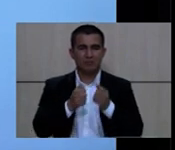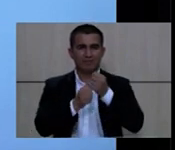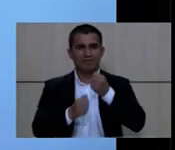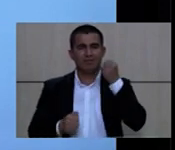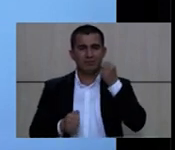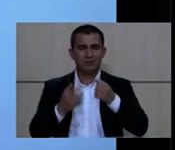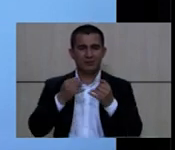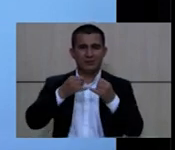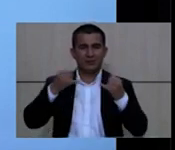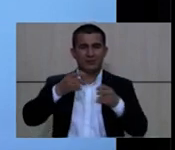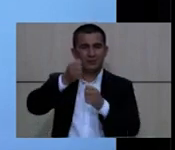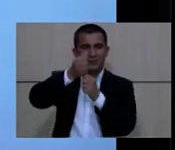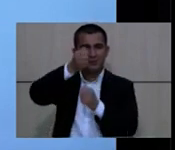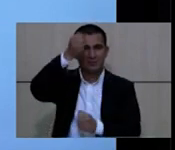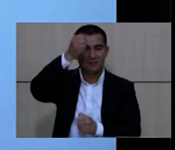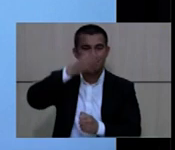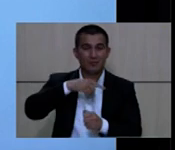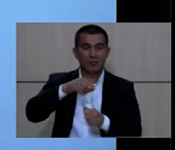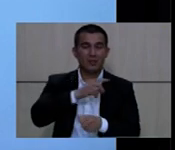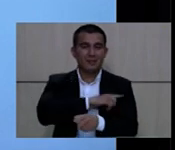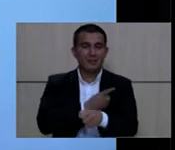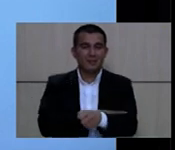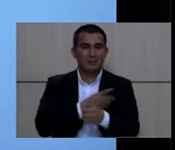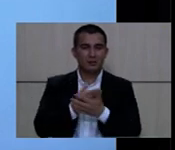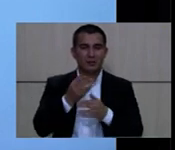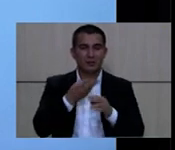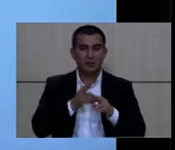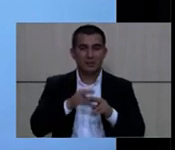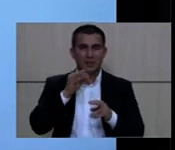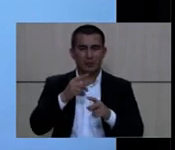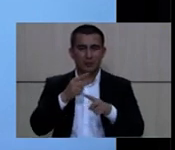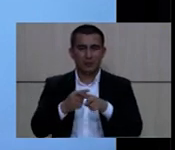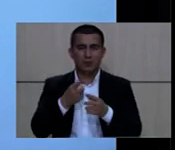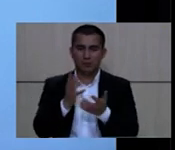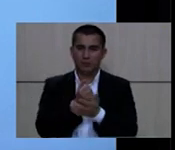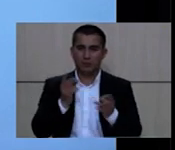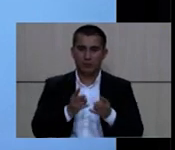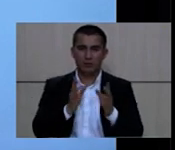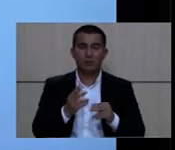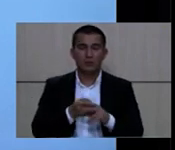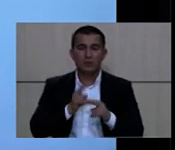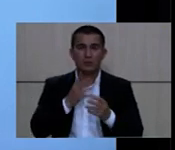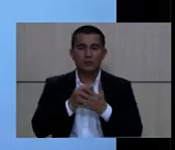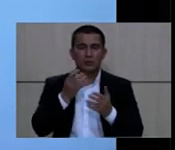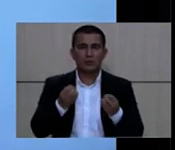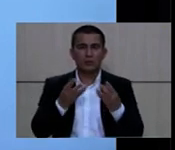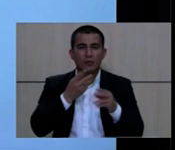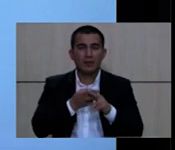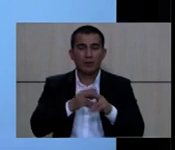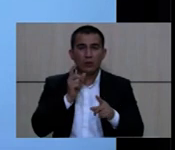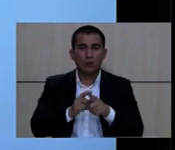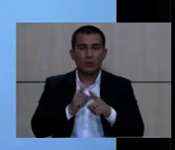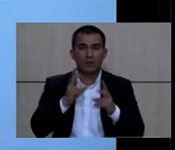turildi. Jismga ta'sir etgan kuch impulsini toping. Demak, masala shartidan ko'rinib turibdiki, gap